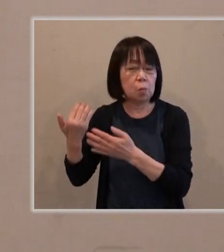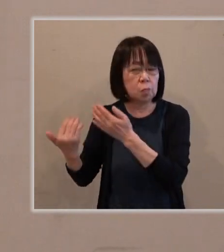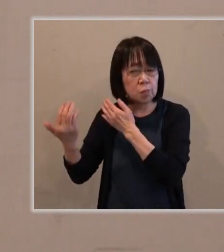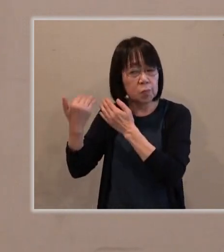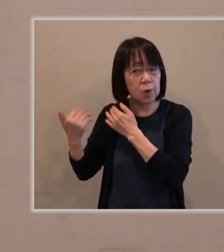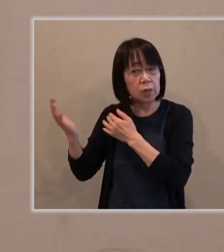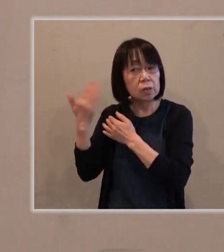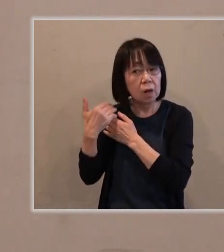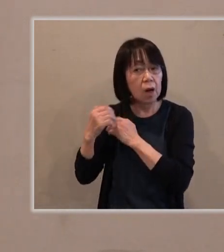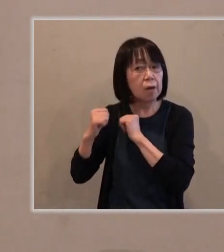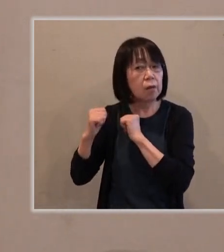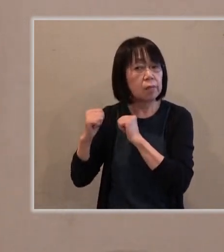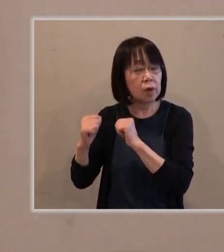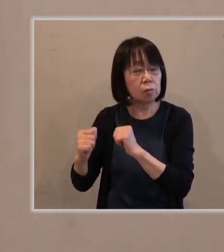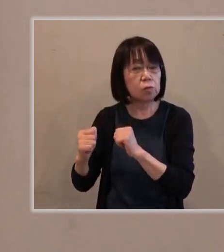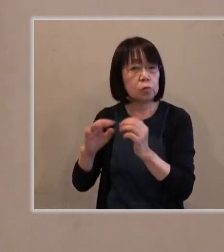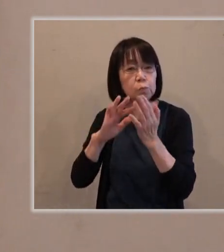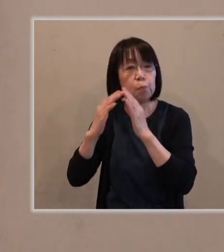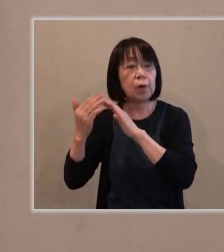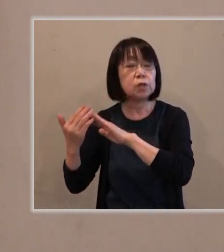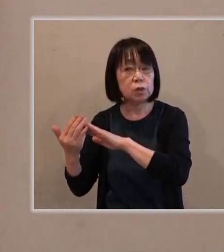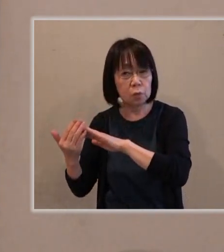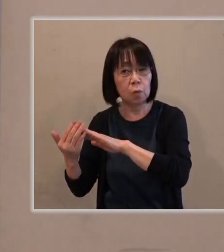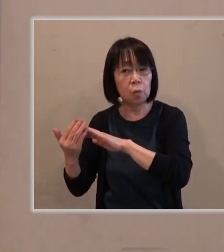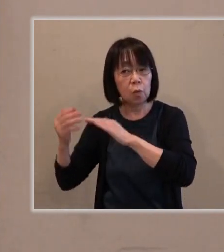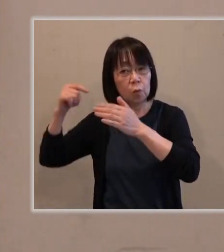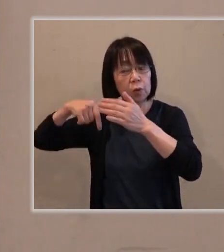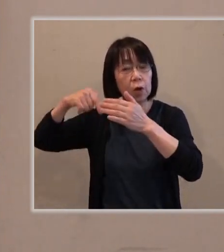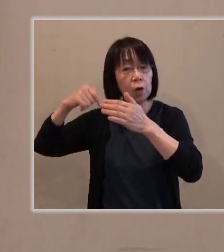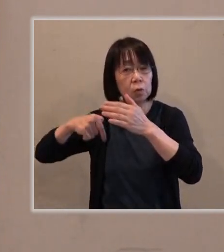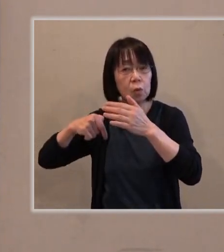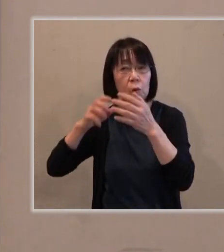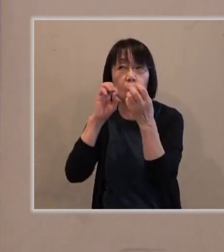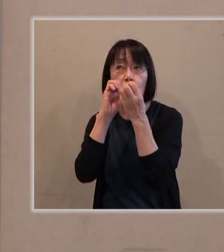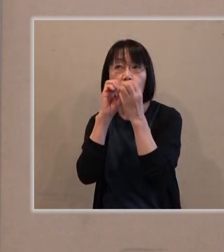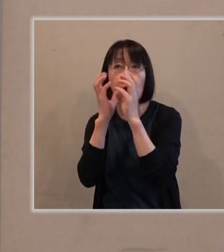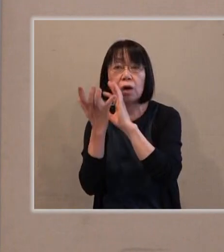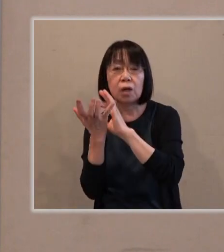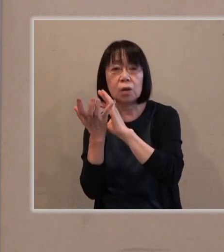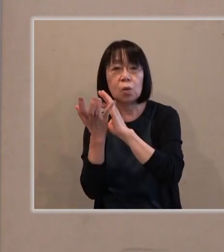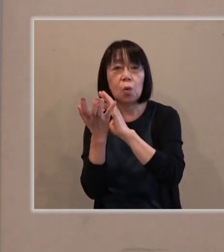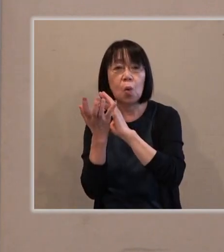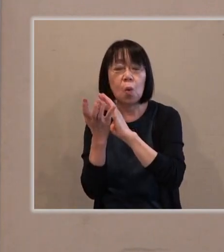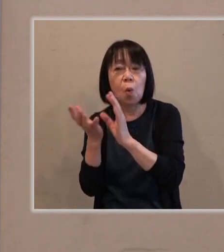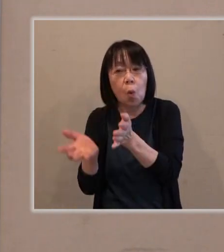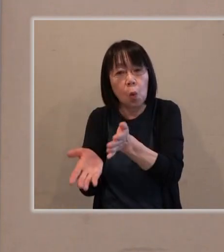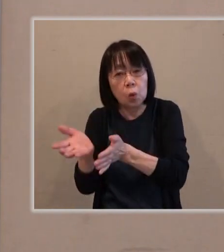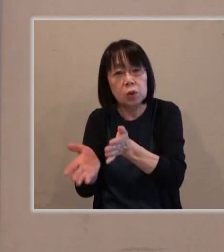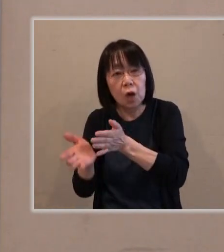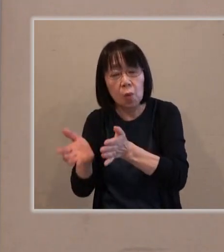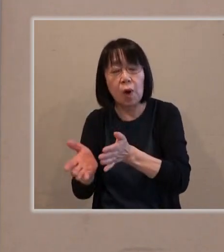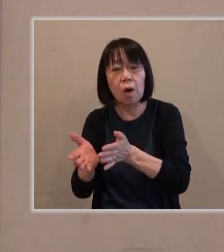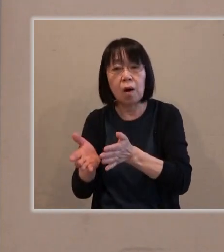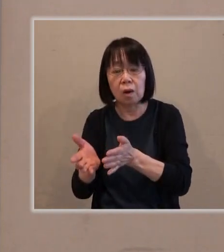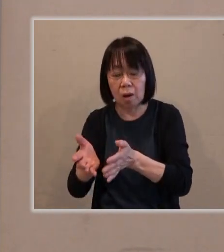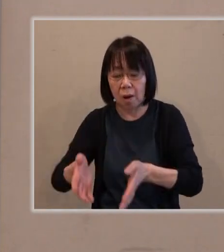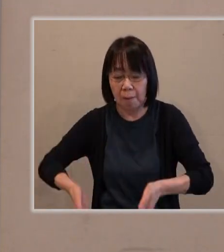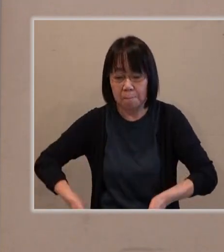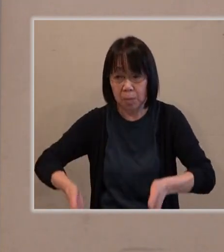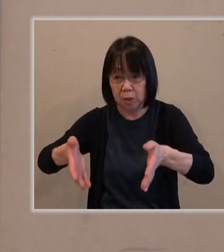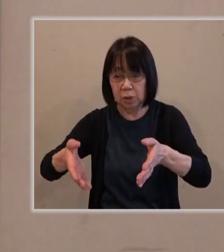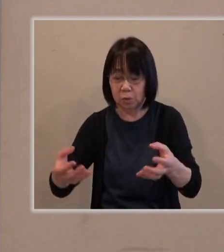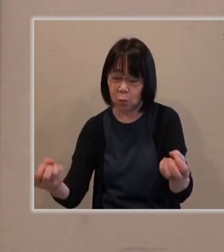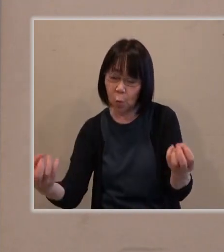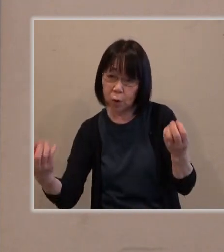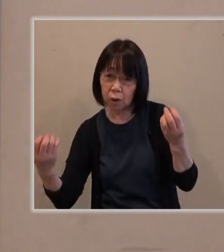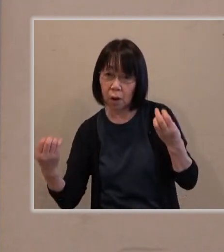っている例えば街の中の花のなんて言うんでしょうね、お手入れとか街路樹のお手入れである